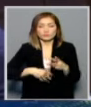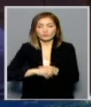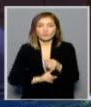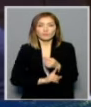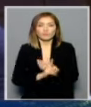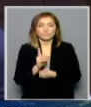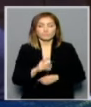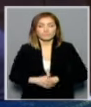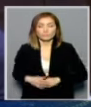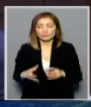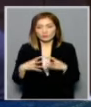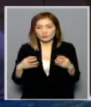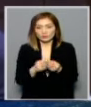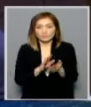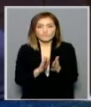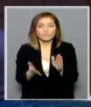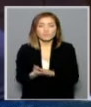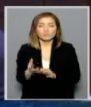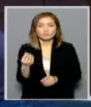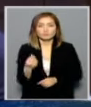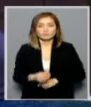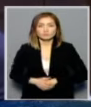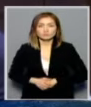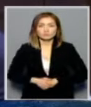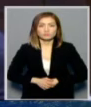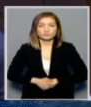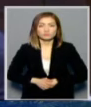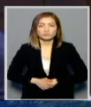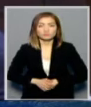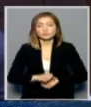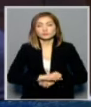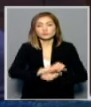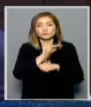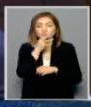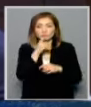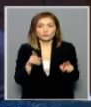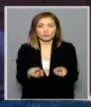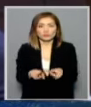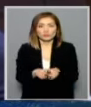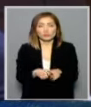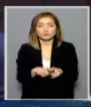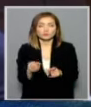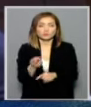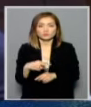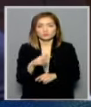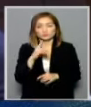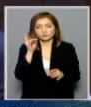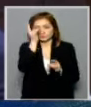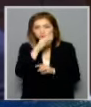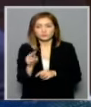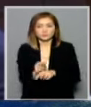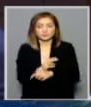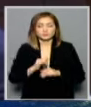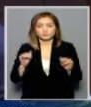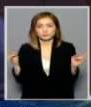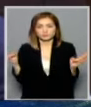бастан жағы, отбасы жағдайында, жалпы мектептің кезінде тиісті рухани, мәдени тәрбиесін